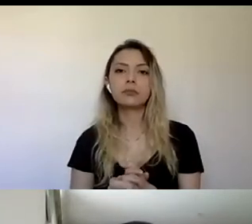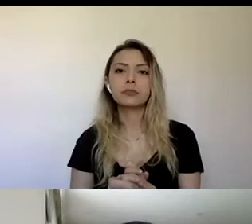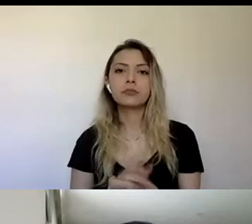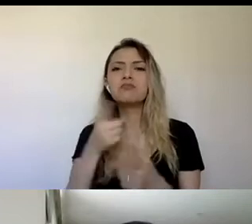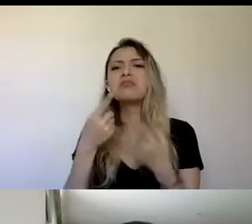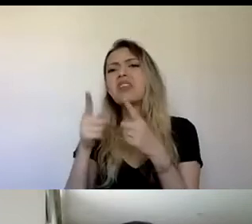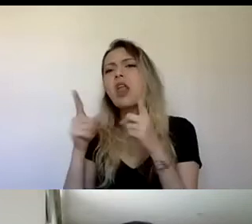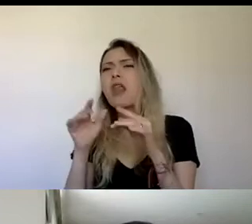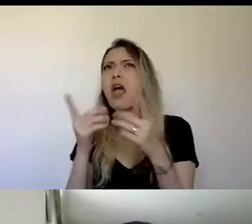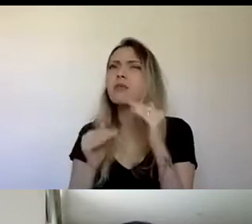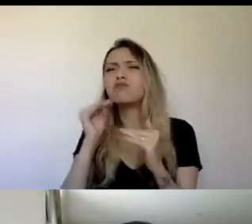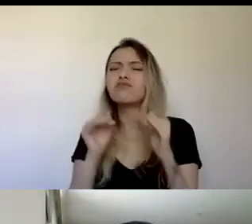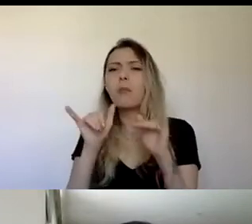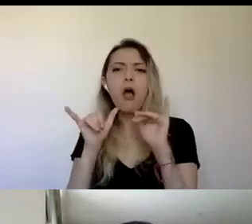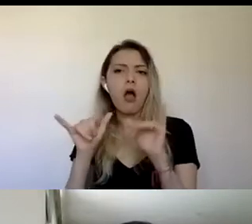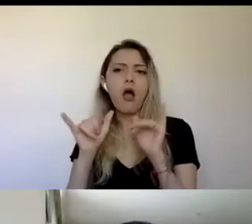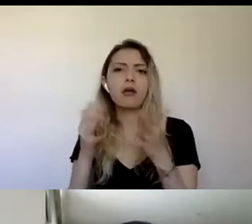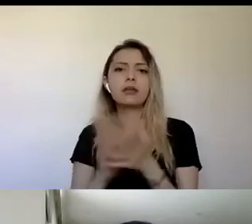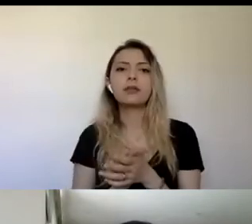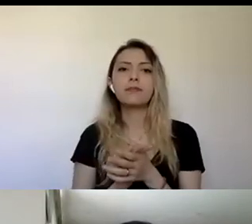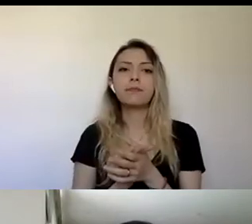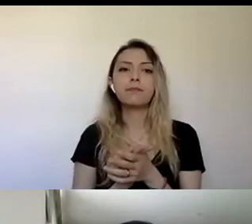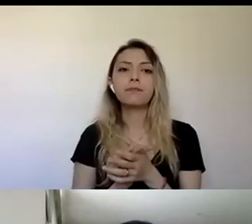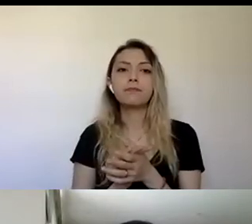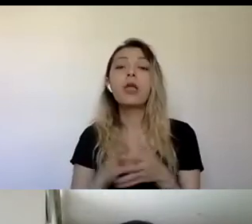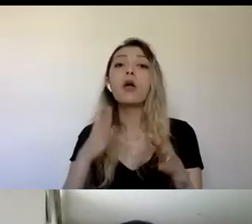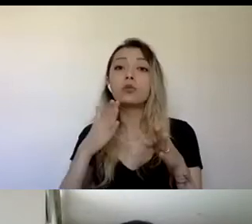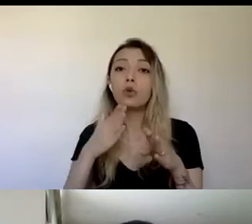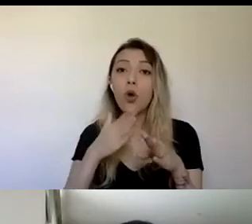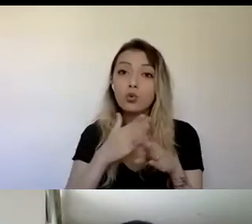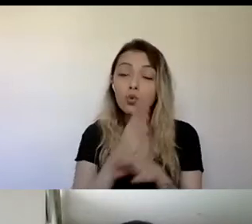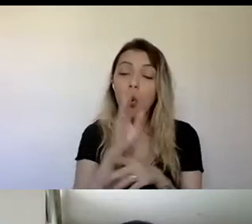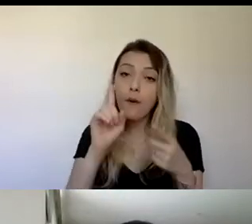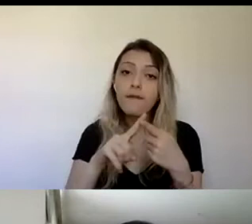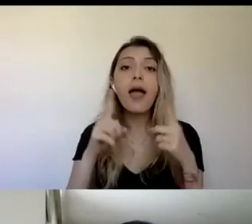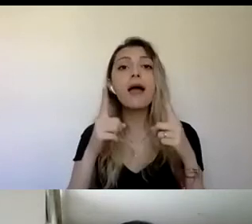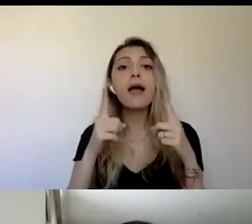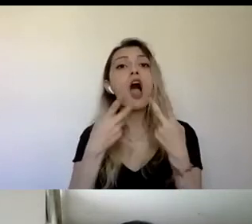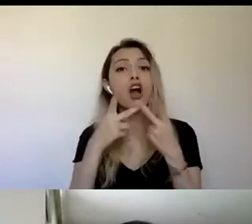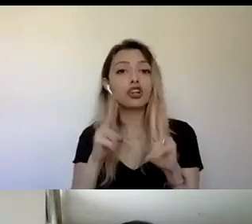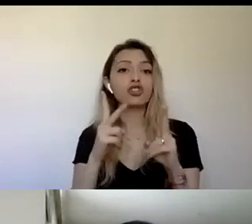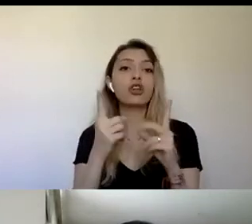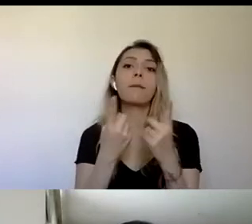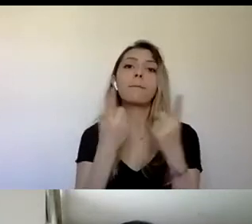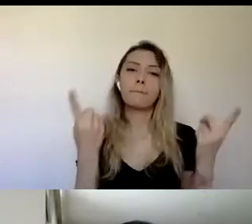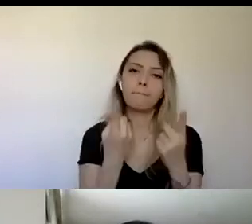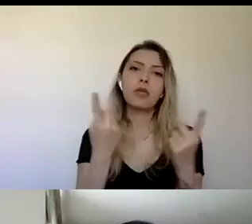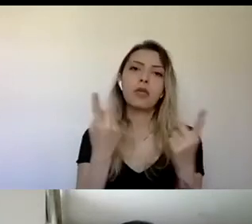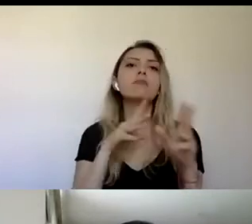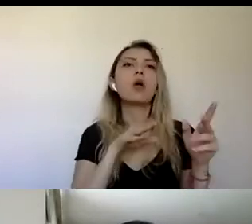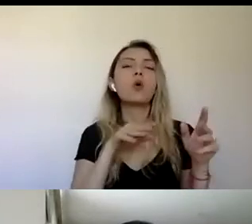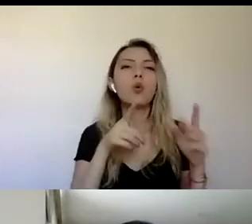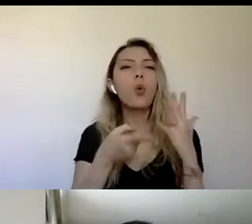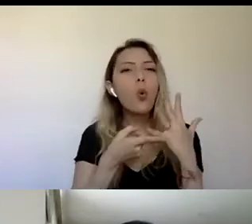aynıdır. Şeffaf ve doğrulanabilir bir metodolojiye dayanması gerekiyor. Örneğin